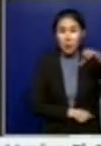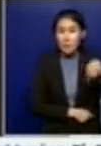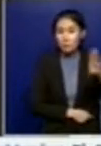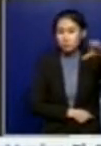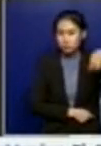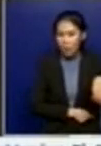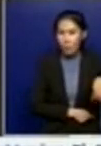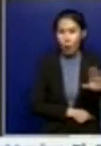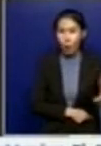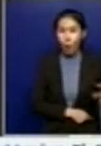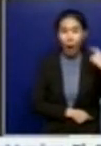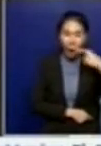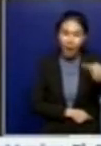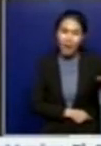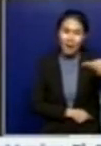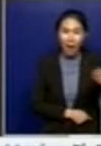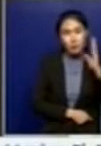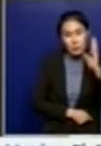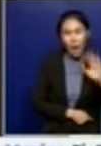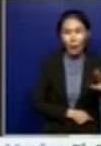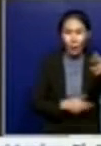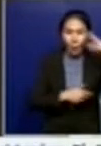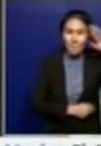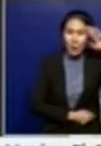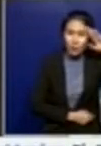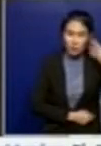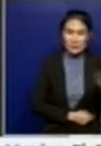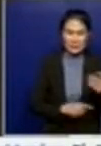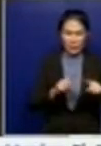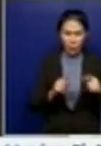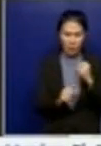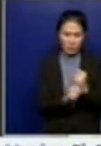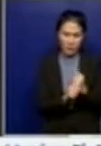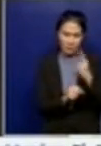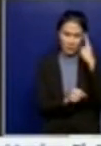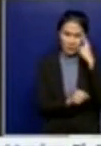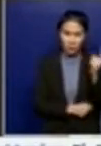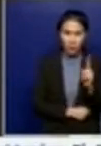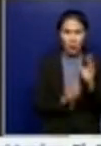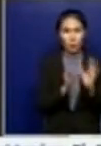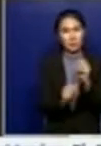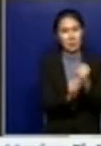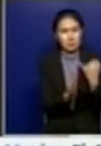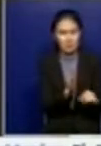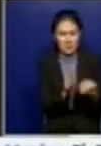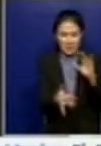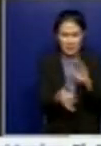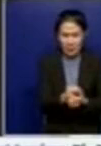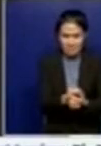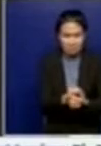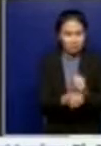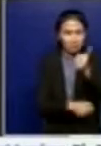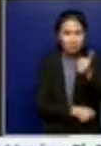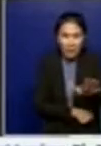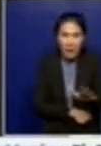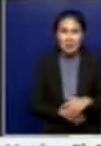หลานชายคุณประยุทธ์นะครับแต่ก็ไม่สามารถที่จะหาผู้กระทำความผิดมาดำเนินคดีตามก